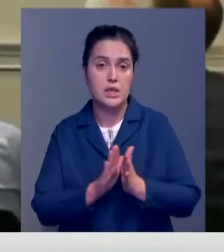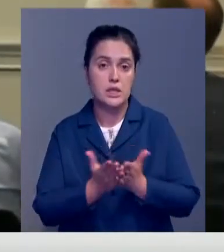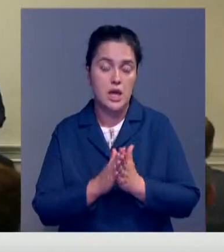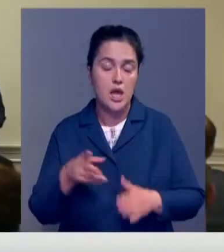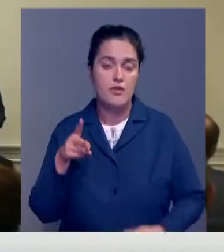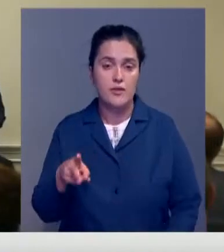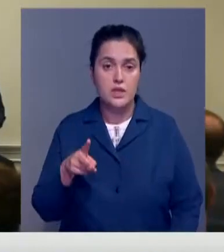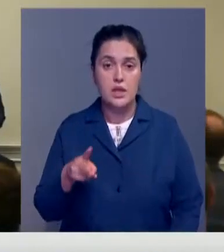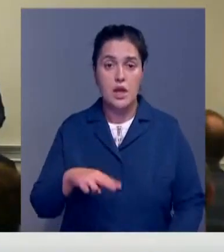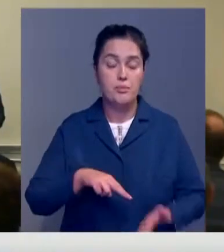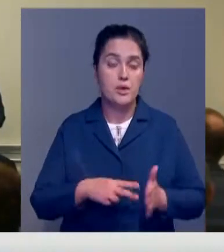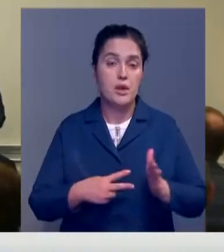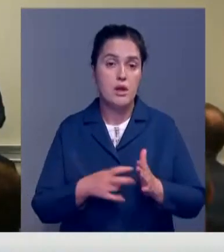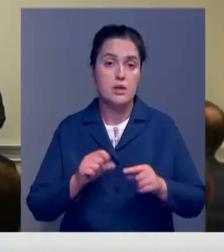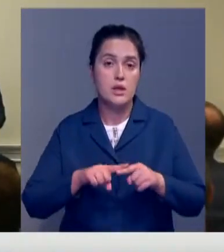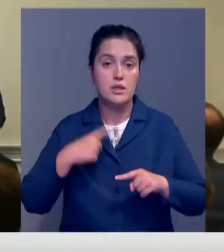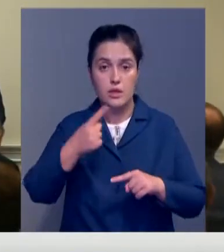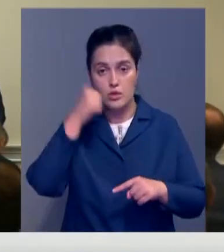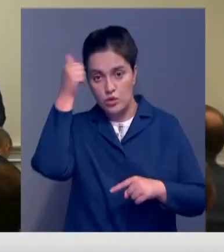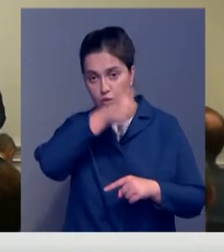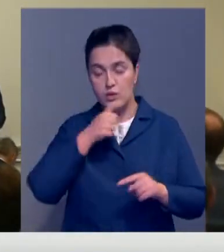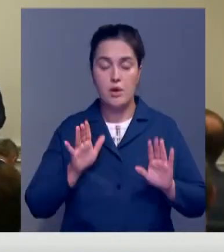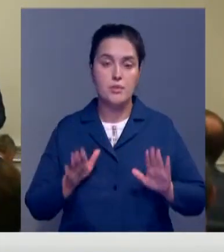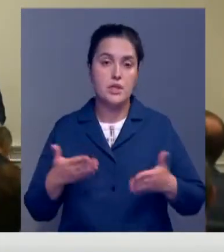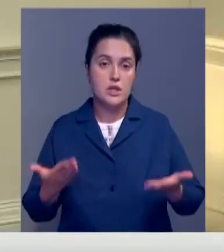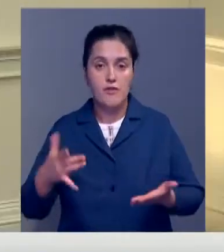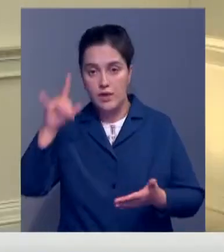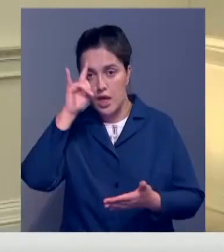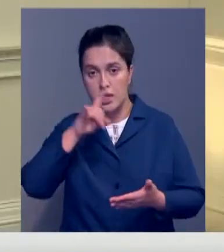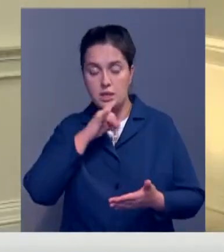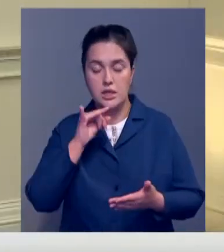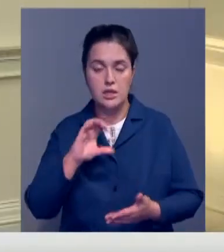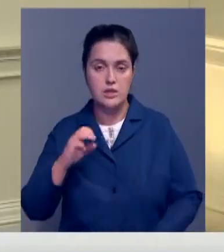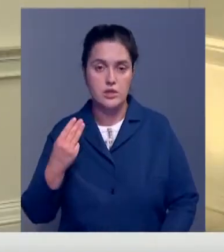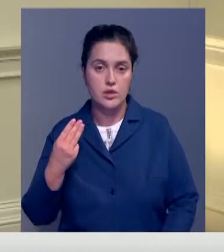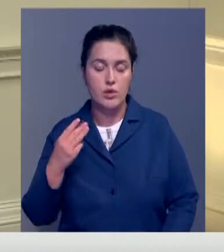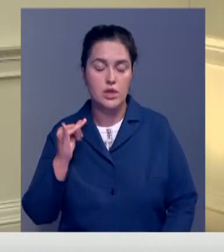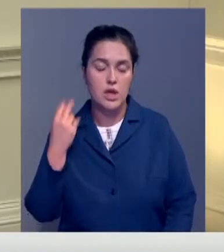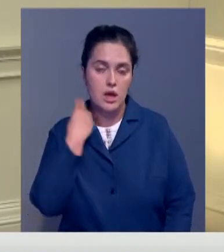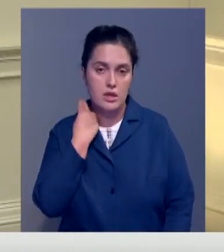2000 экземпляров запланировано на следующий год. Ее презентуют как в Казахстане, так и в Соединенном